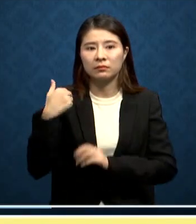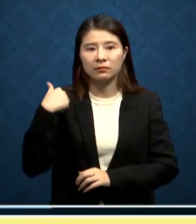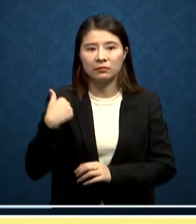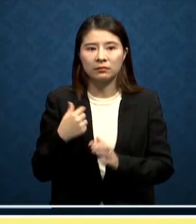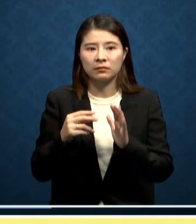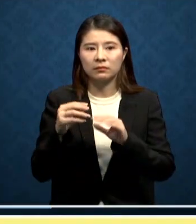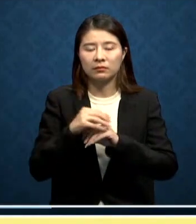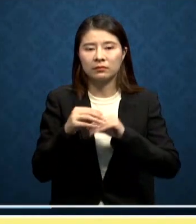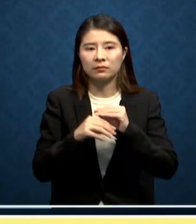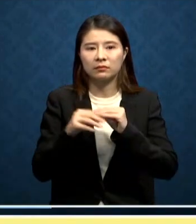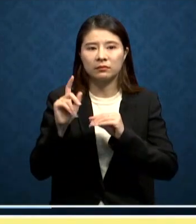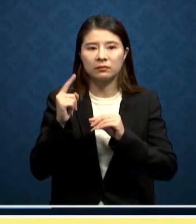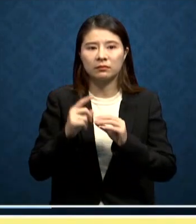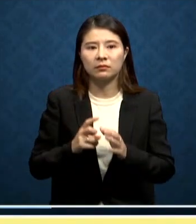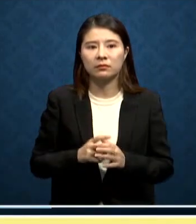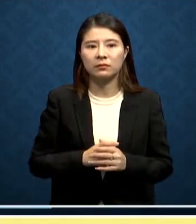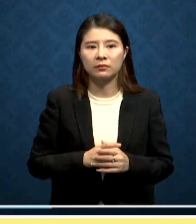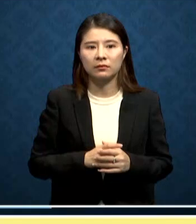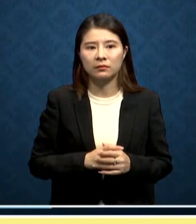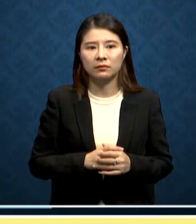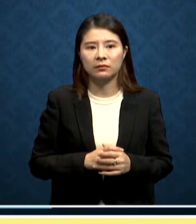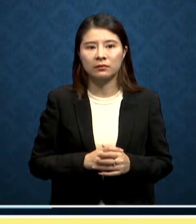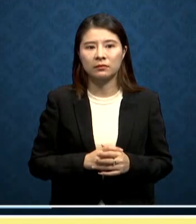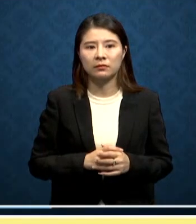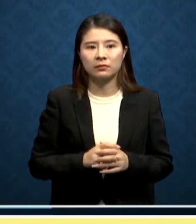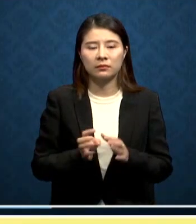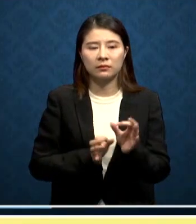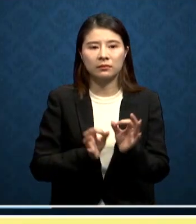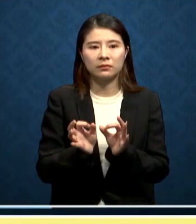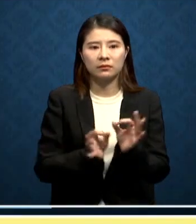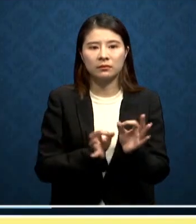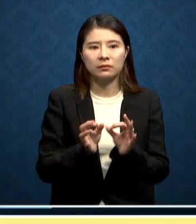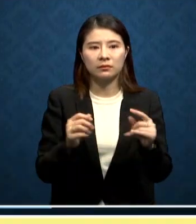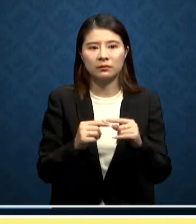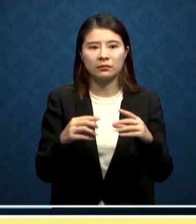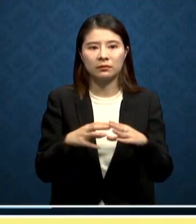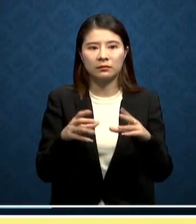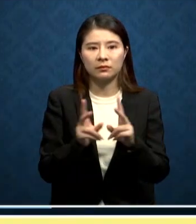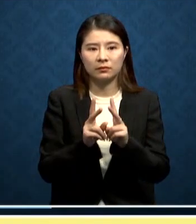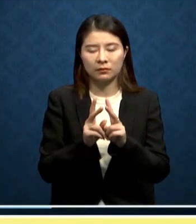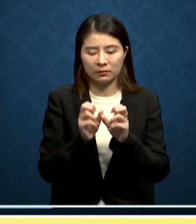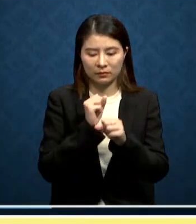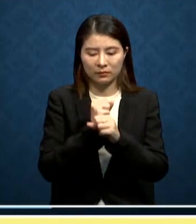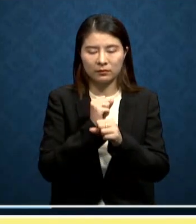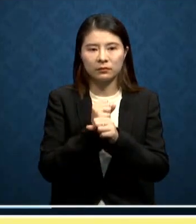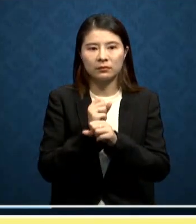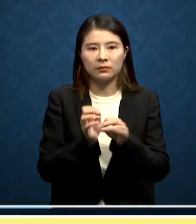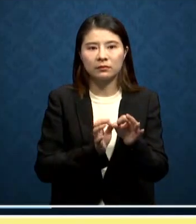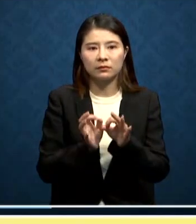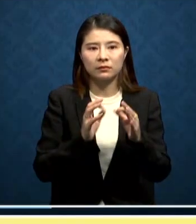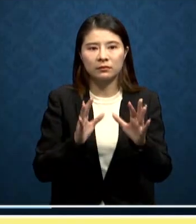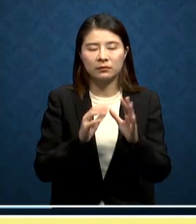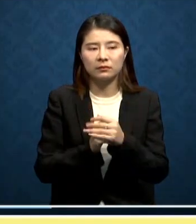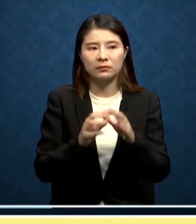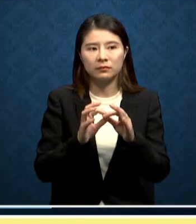ว่าผมก็ได้เรียนแล้วได้ฟังคำชี้แจงจากหน่วยงานก็ชี้แจงมาหลายครั้งว่ากระบวนการในการกลั่น